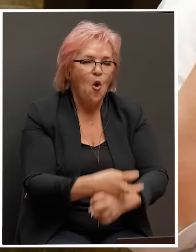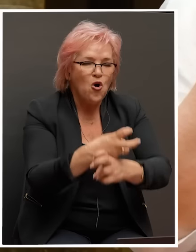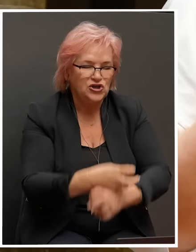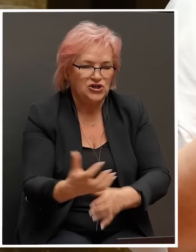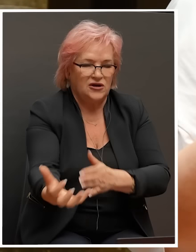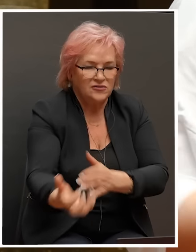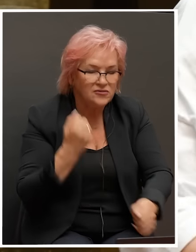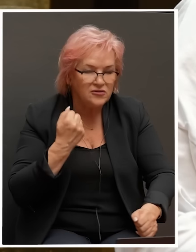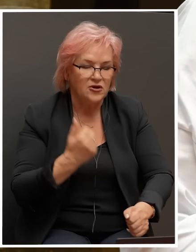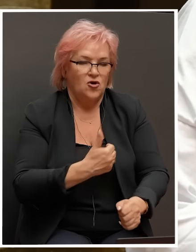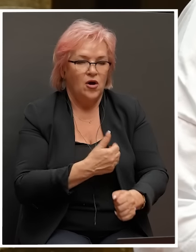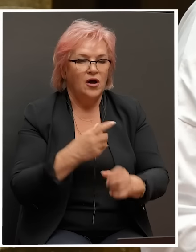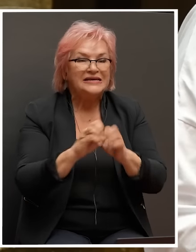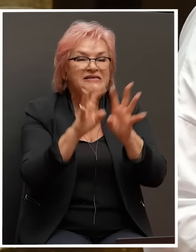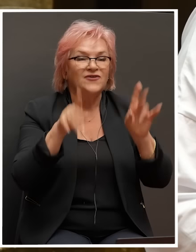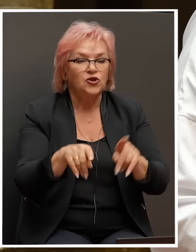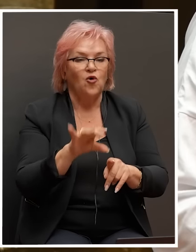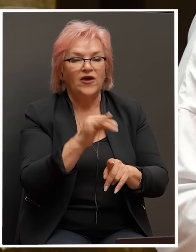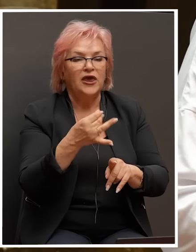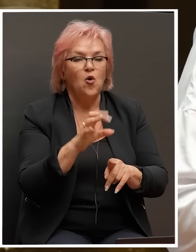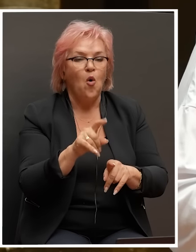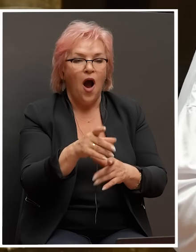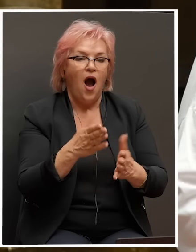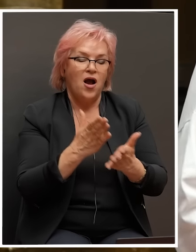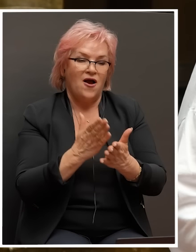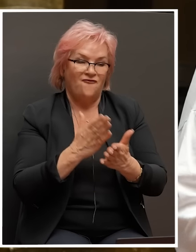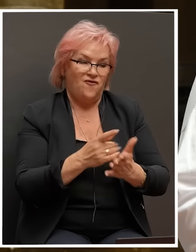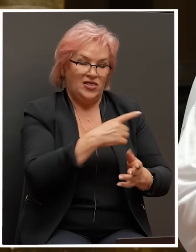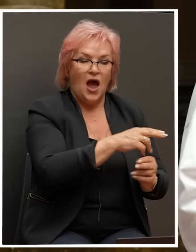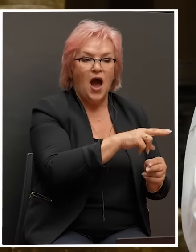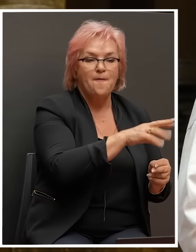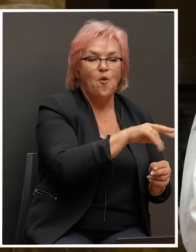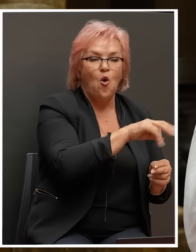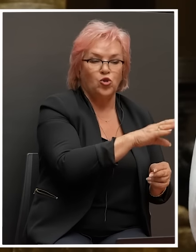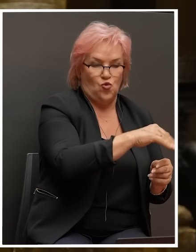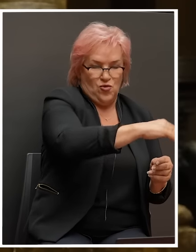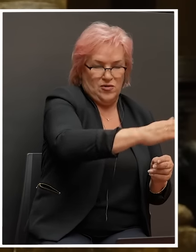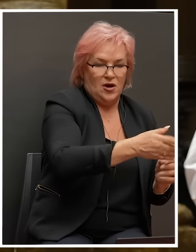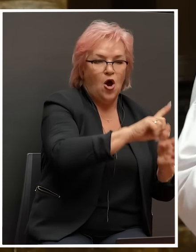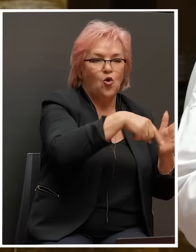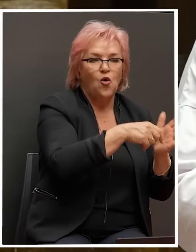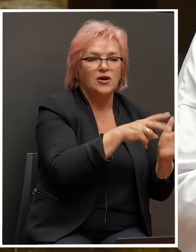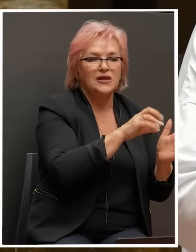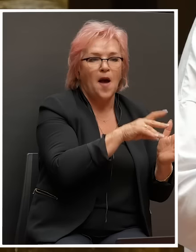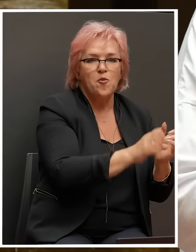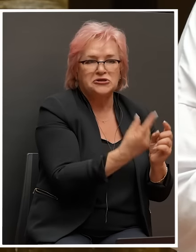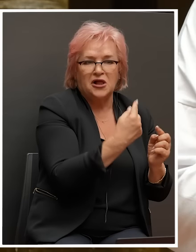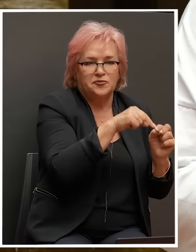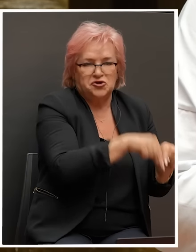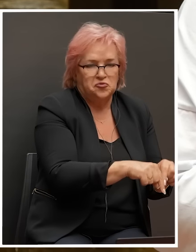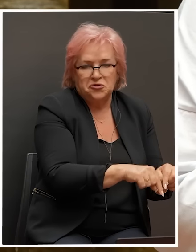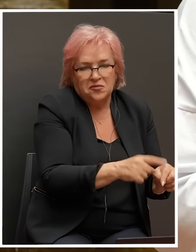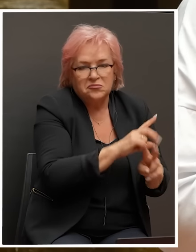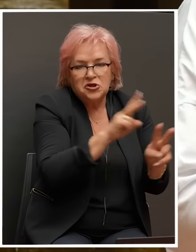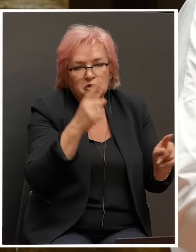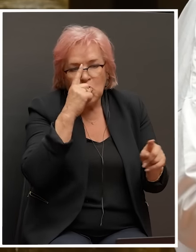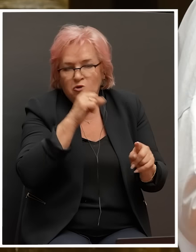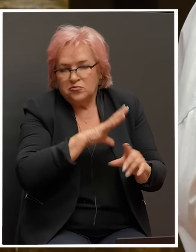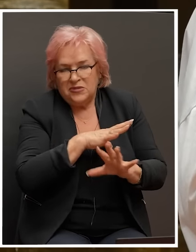мощи святого Иакова оказались на западе Иберийского полуострова, в городе Компостелла, никто никогда не задумывался. Это довольно любопытная